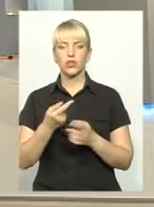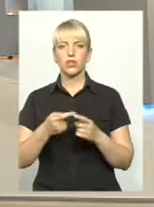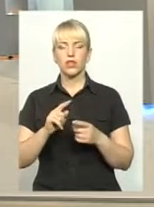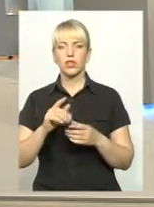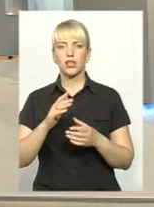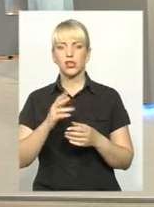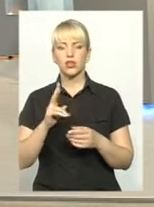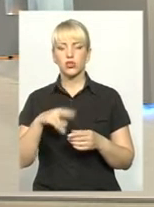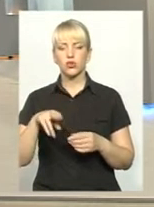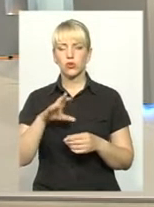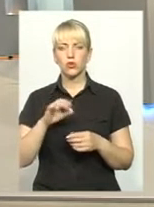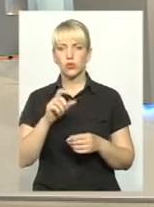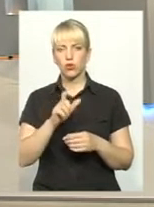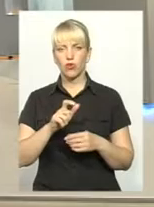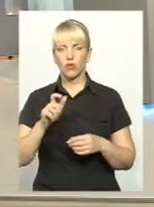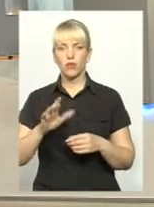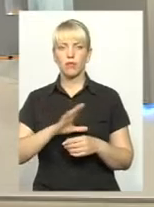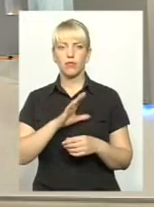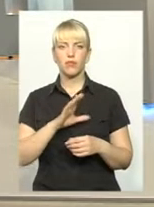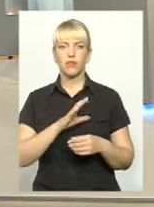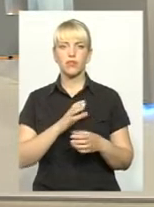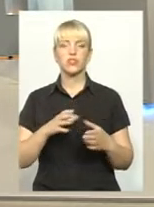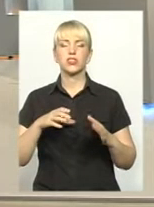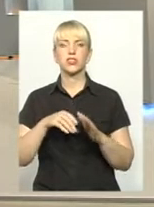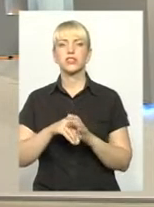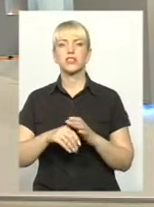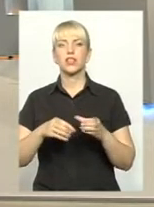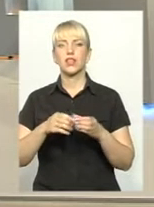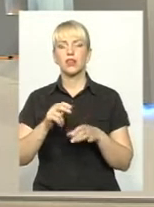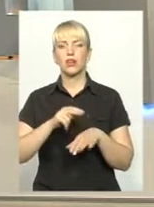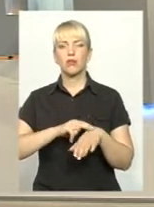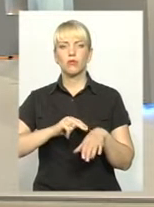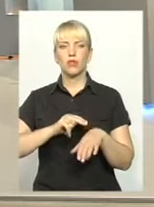колишнього складу поліції, міліції, і на